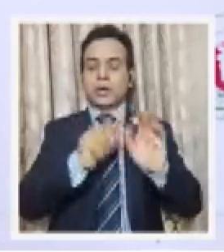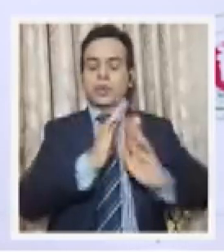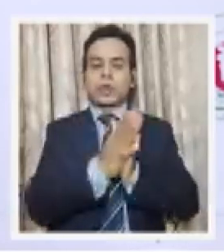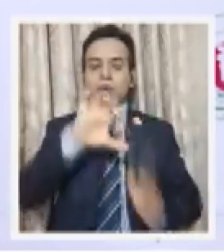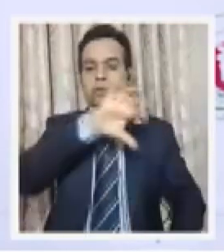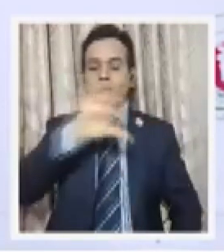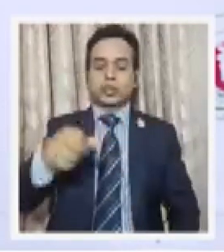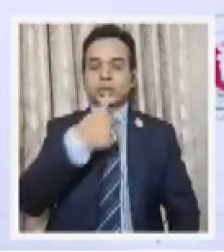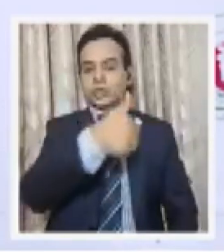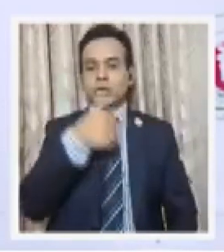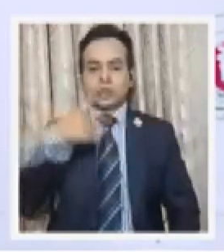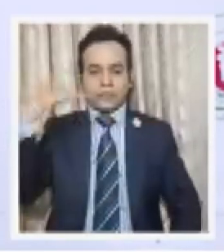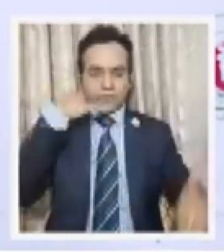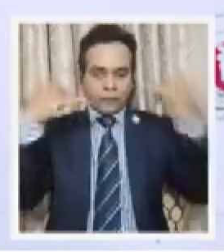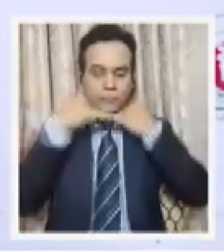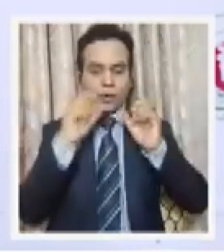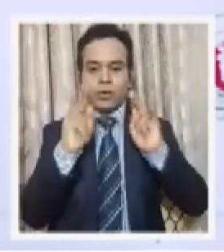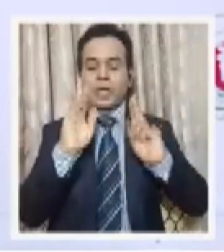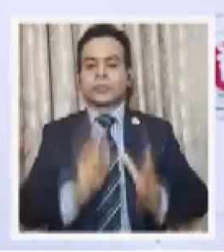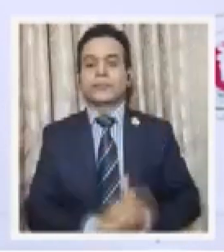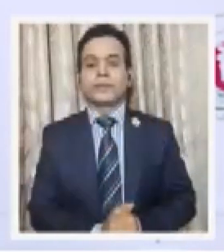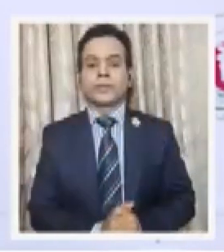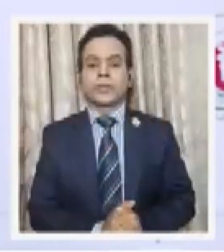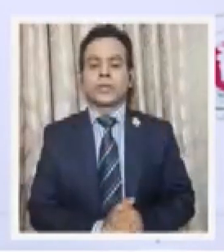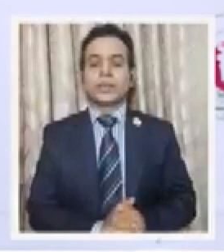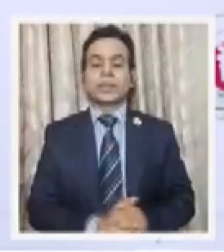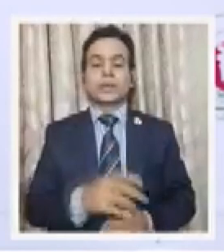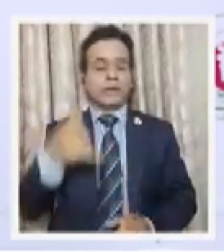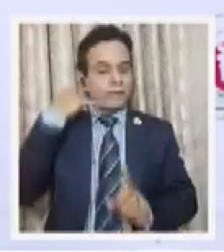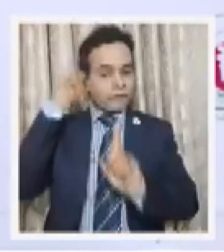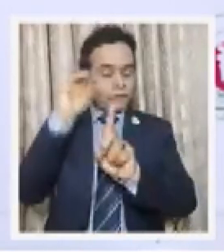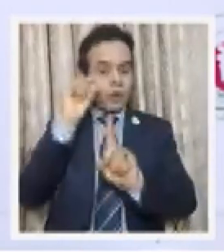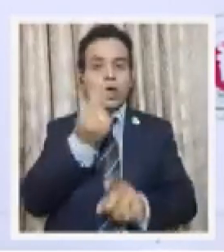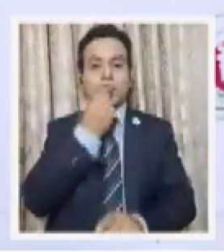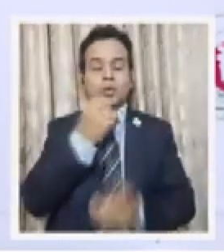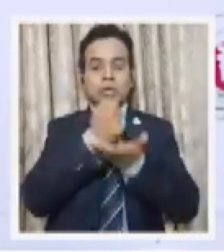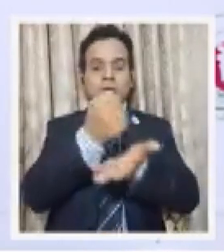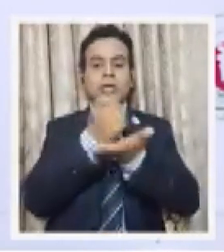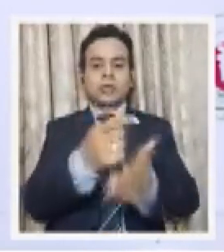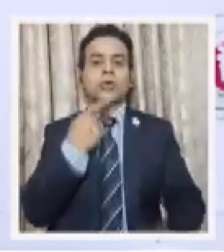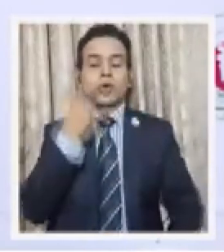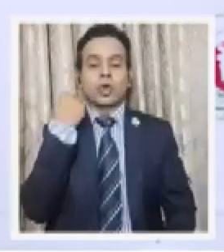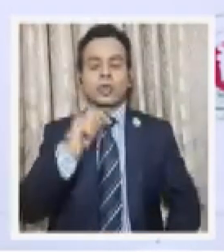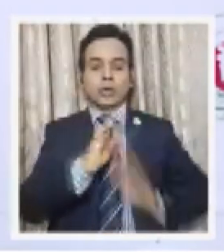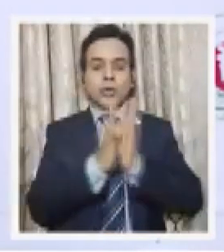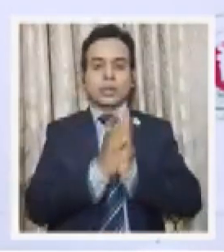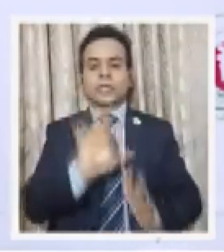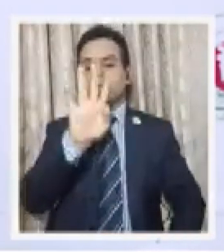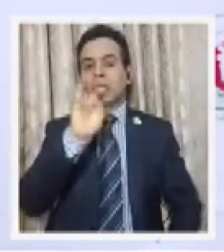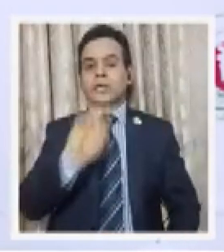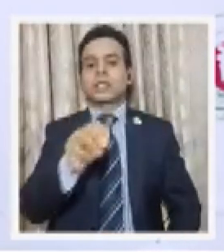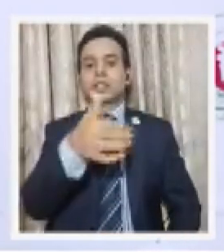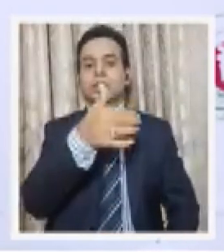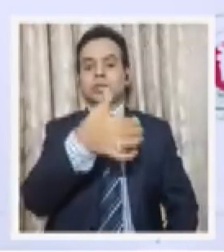1,29,771 জন। টেলিমেডিসিন সেবা দিয়ে যাচ্ছেন 35 জন চিকিৎসক এবং 10 জন স্বাস্থ্য কর্মকর্তা, 2 শিফটে 90 জন